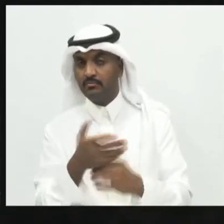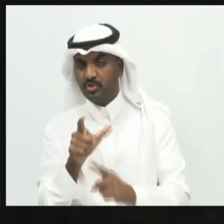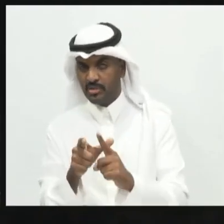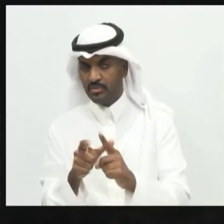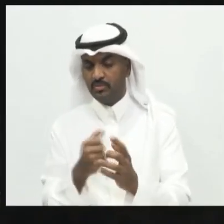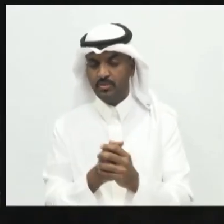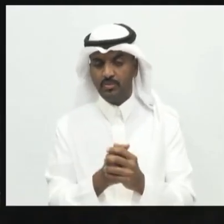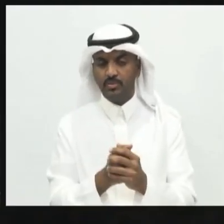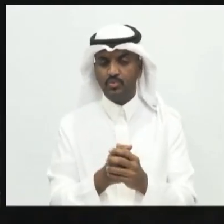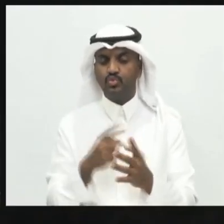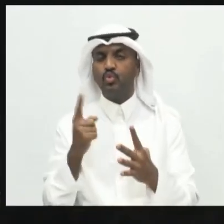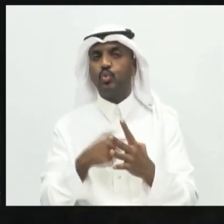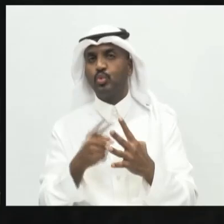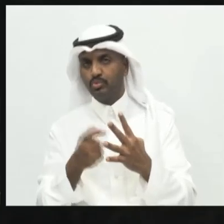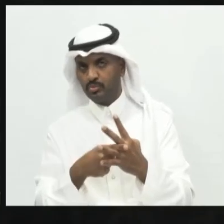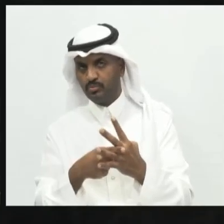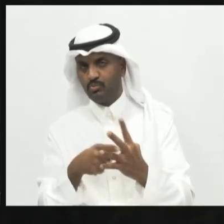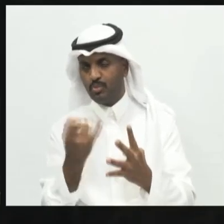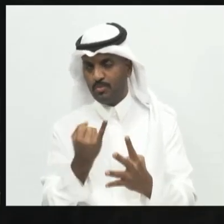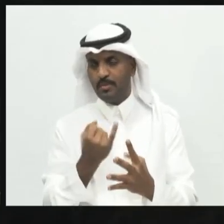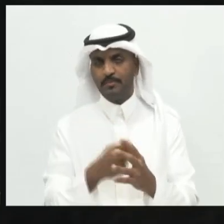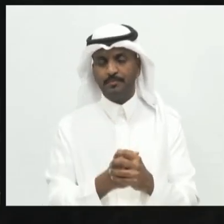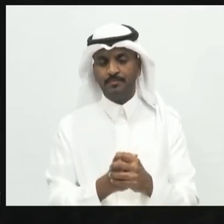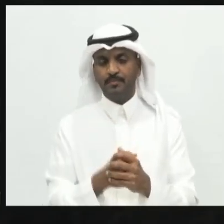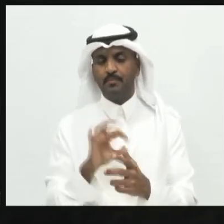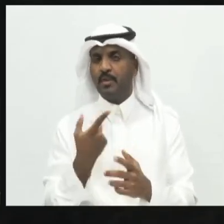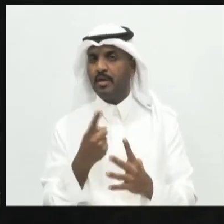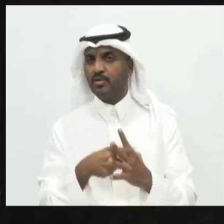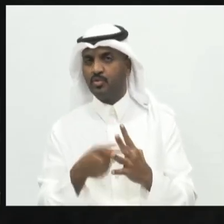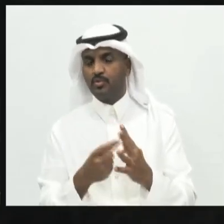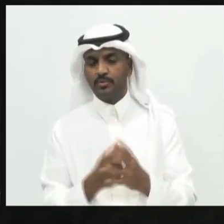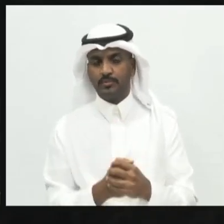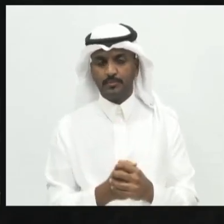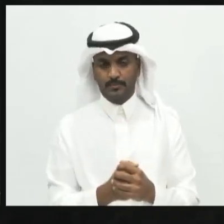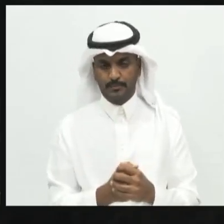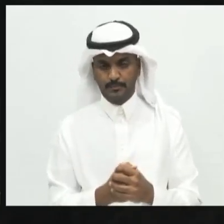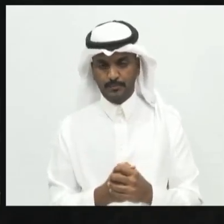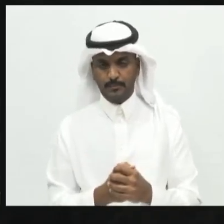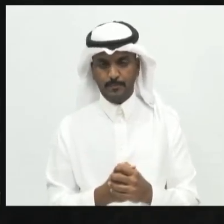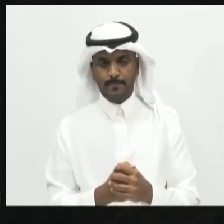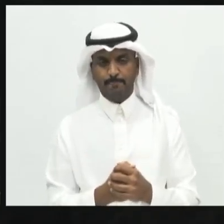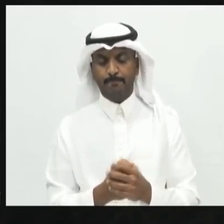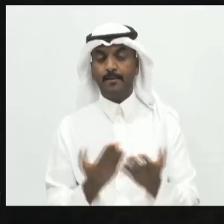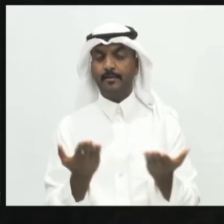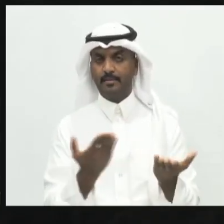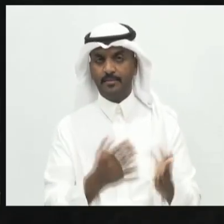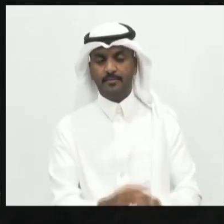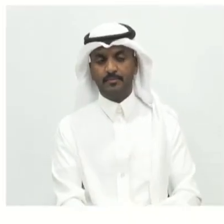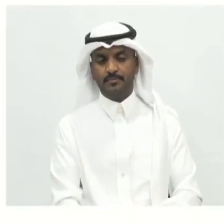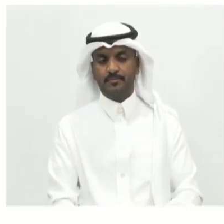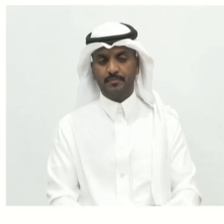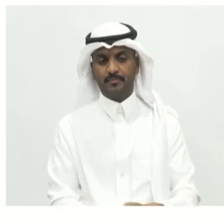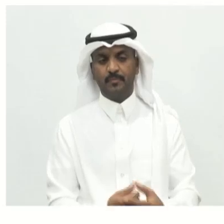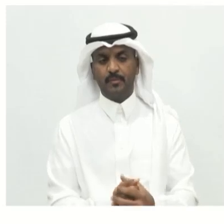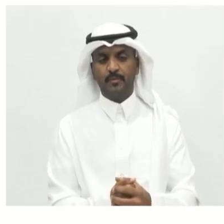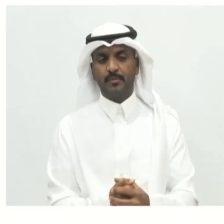هناك شروط طيب ما هي هذه الشروط دعونا نتعرف عليها سويا